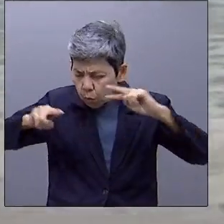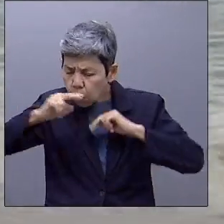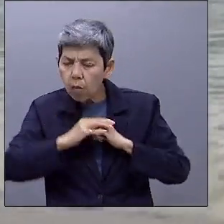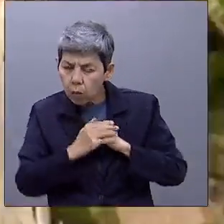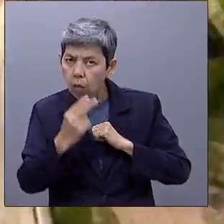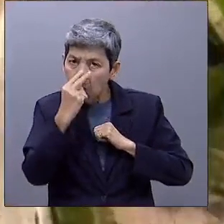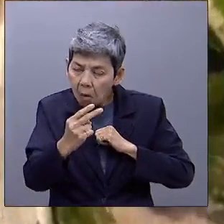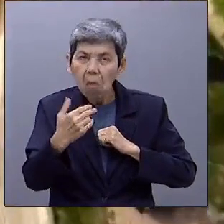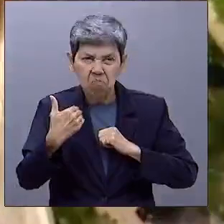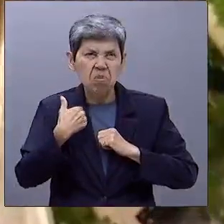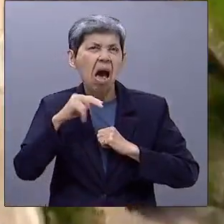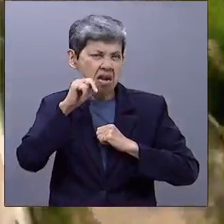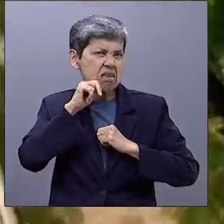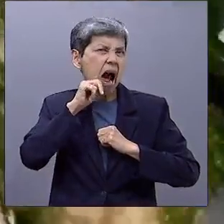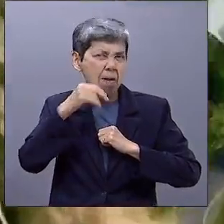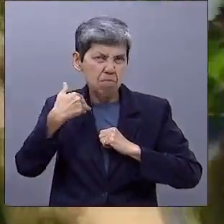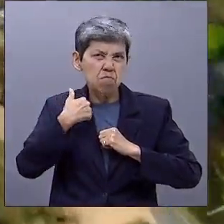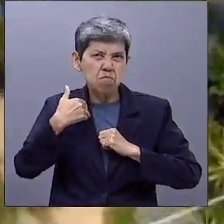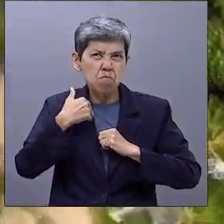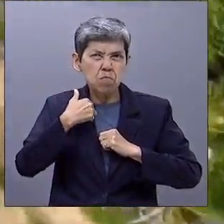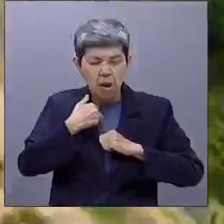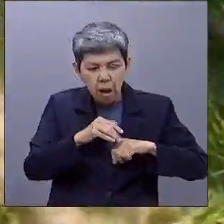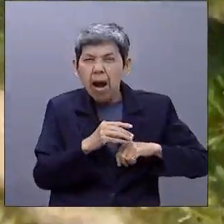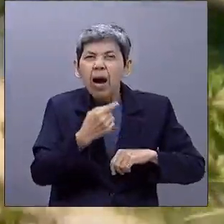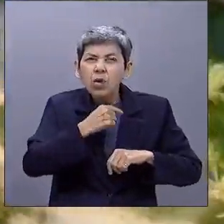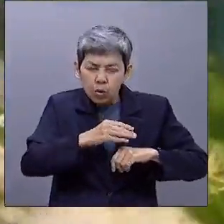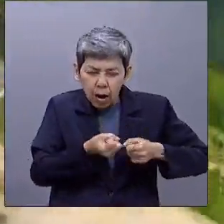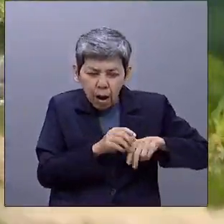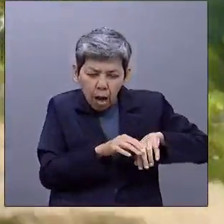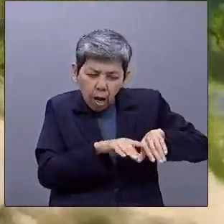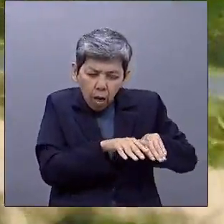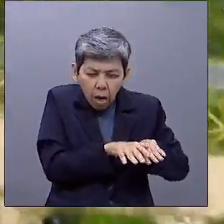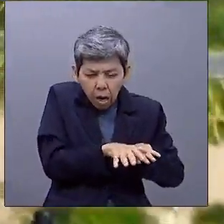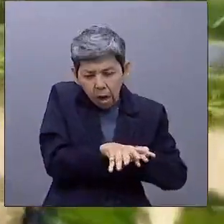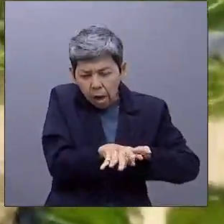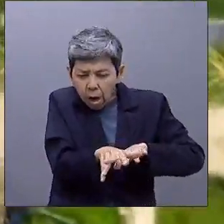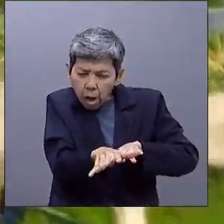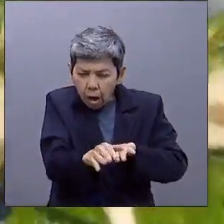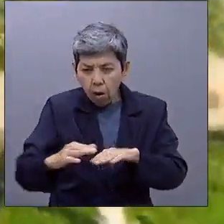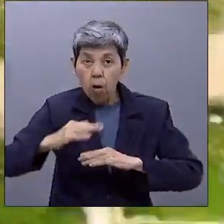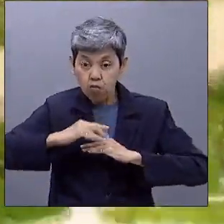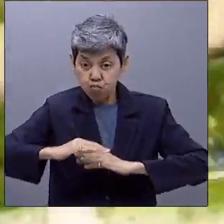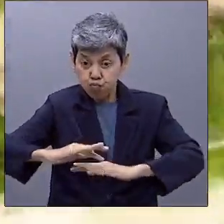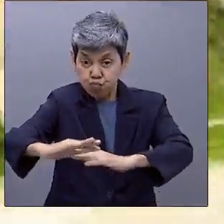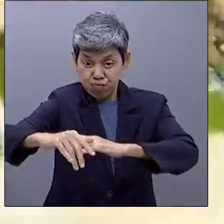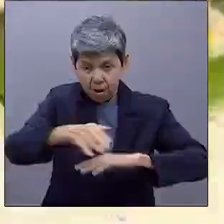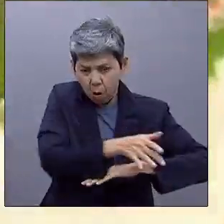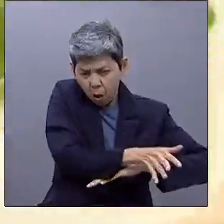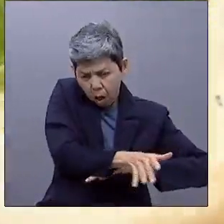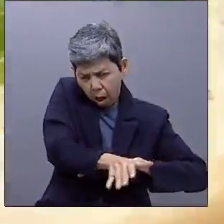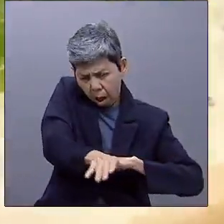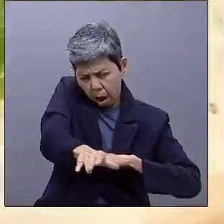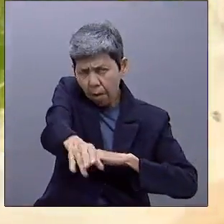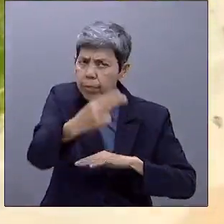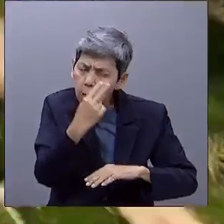และพบว่ามีน้ำลักษณะสีดำคล้ายกับน้ำเสียไหลลงสู่ทะเลจริงค่ะโดยได้เก็บตัวอย่างเพื่อนำ